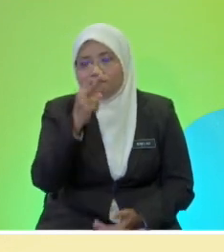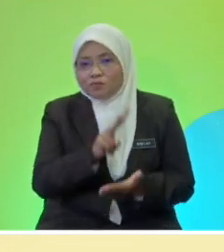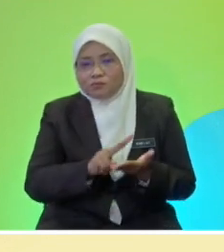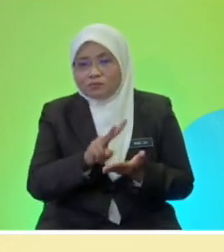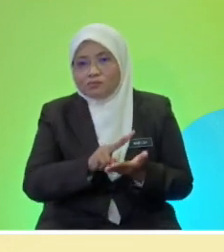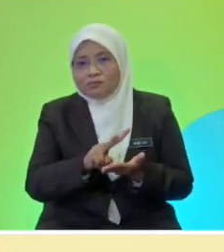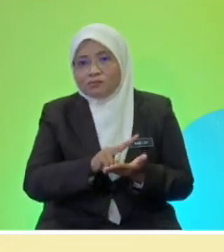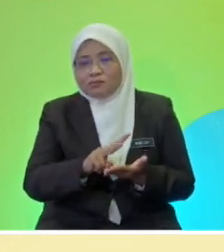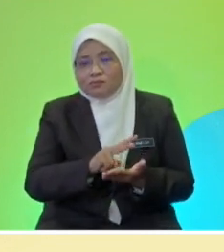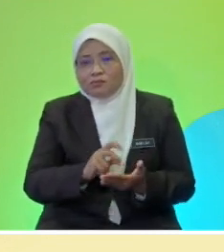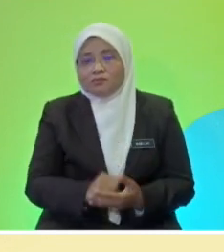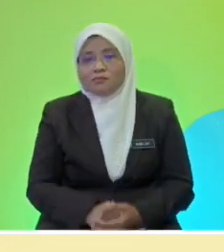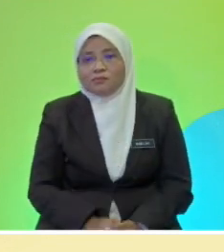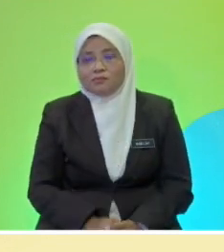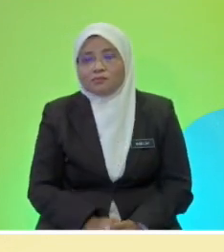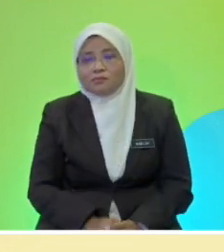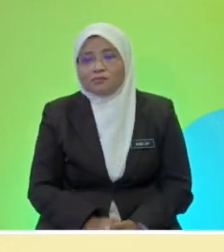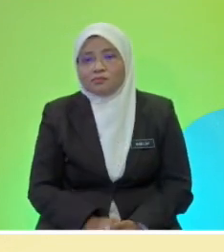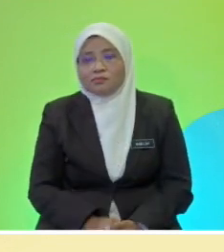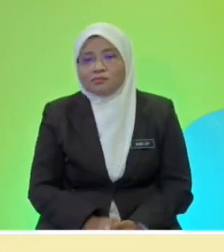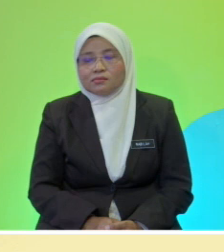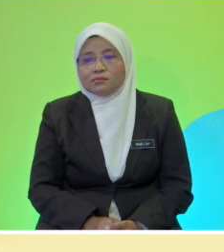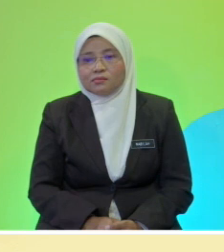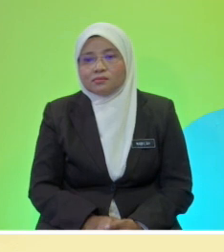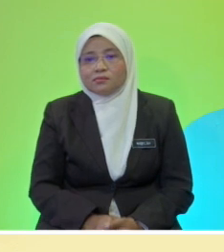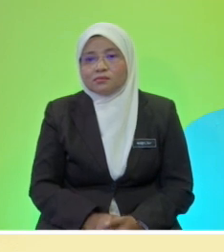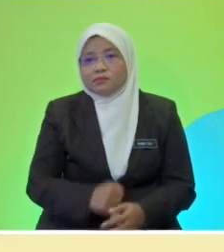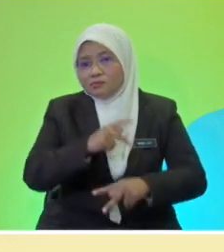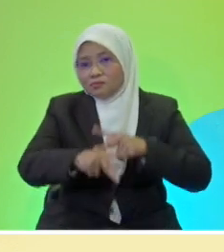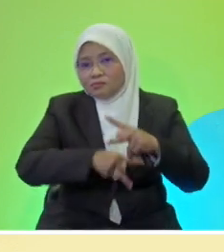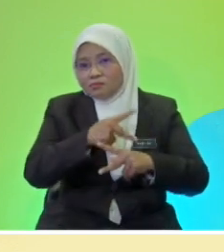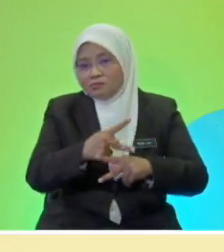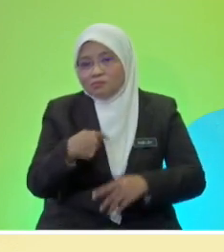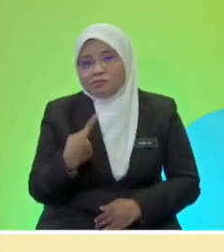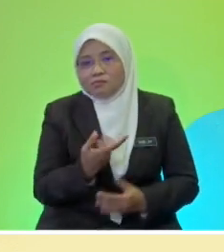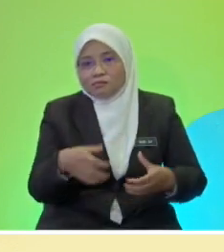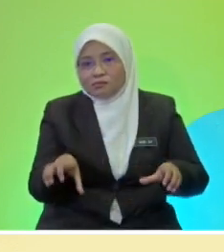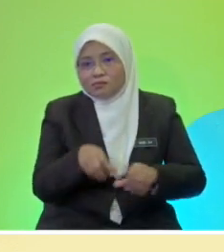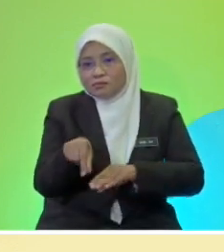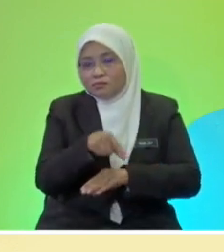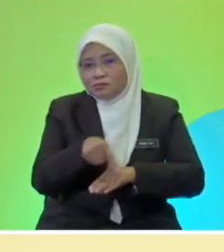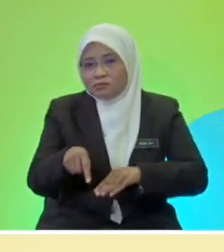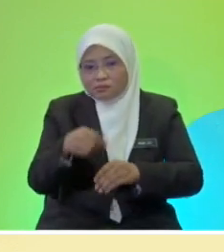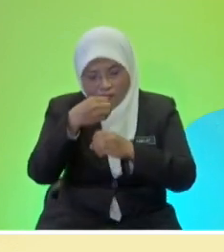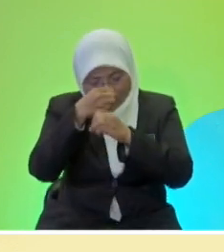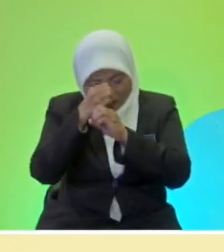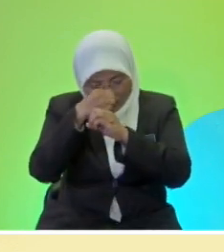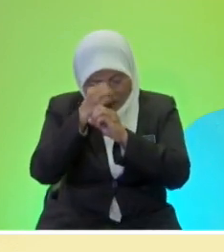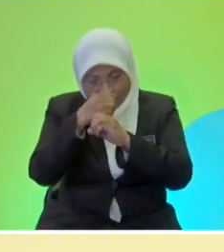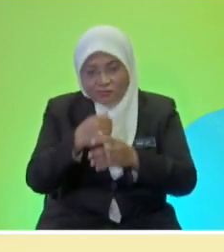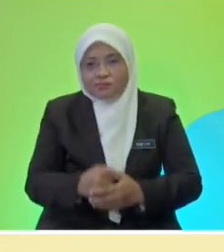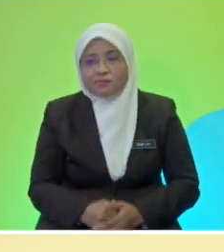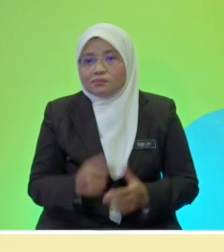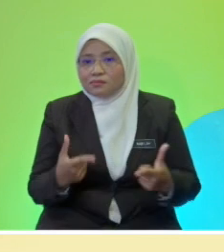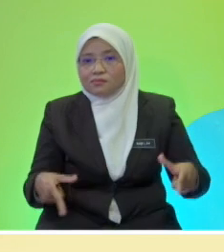untuk proses menggunakan mikroskop oke oke so kalau kita tengok juga di sini bahwa proses ini